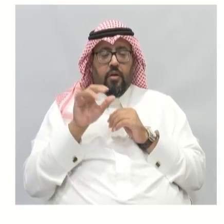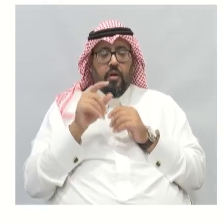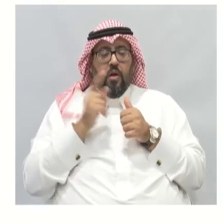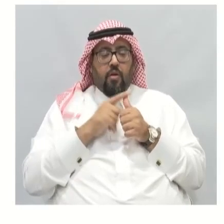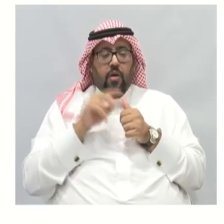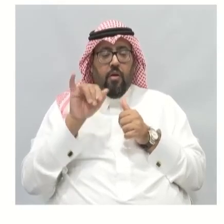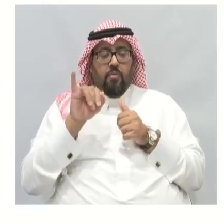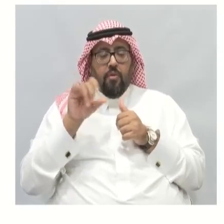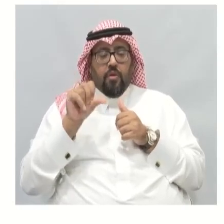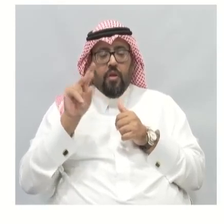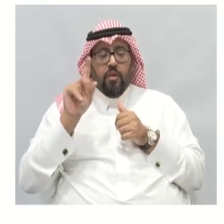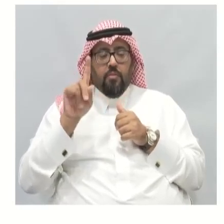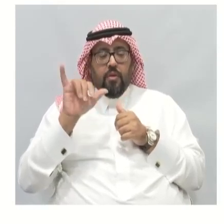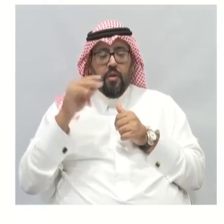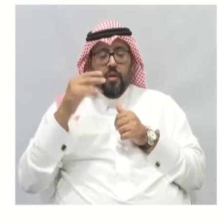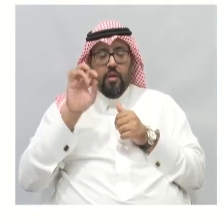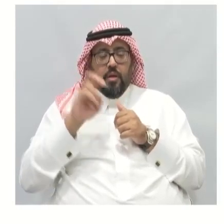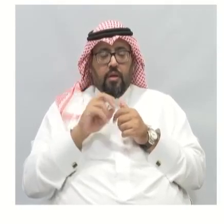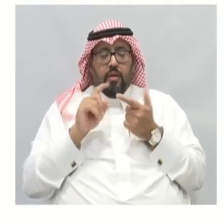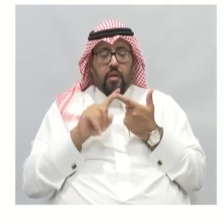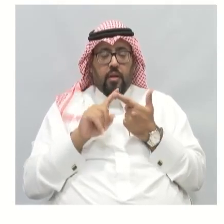الطبيعيه ايضا